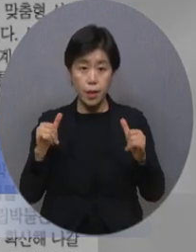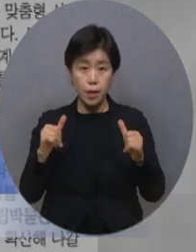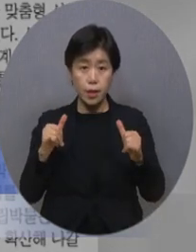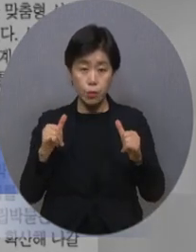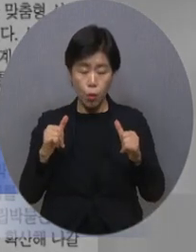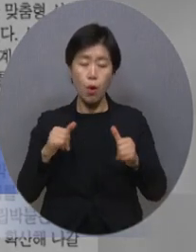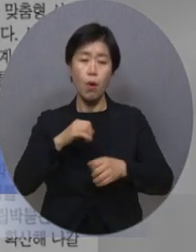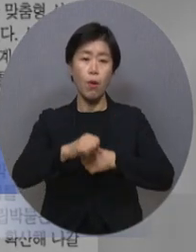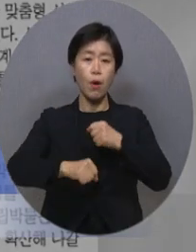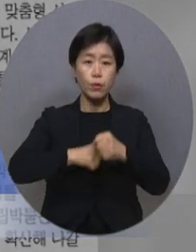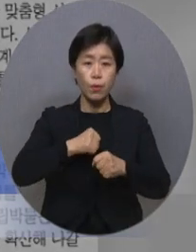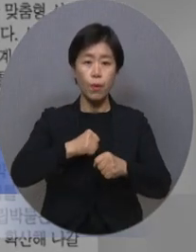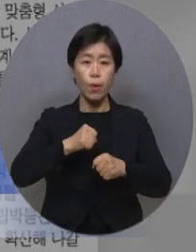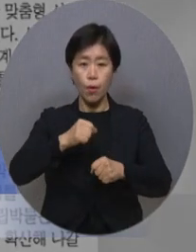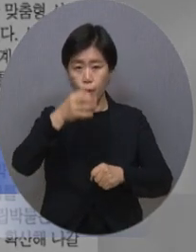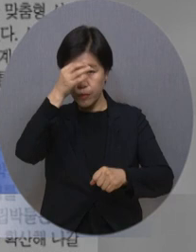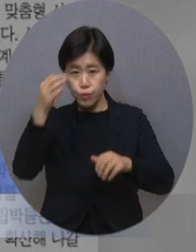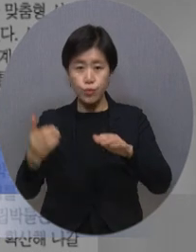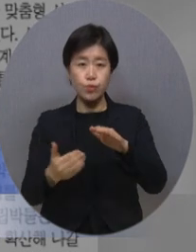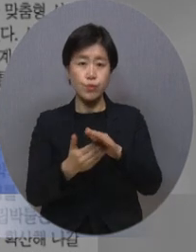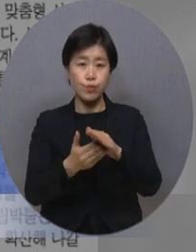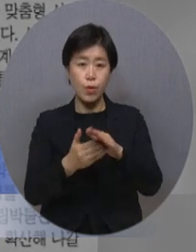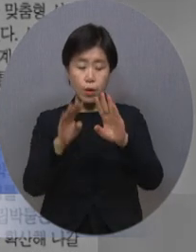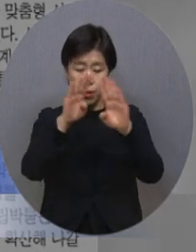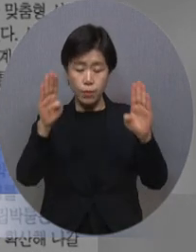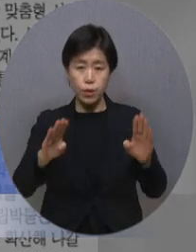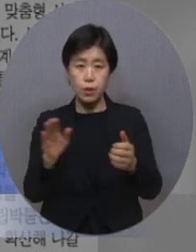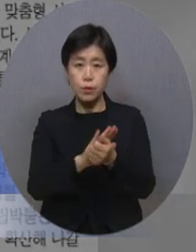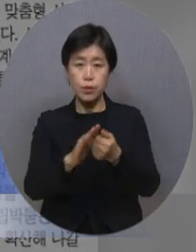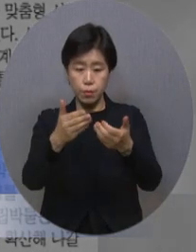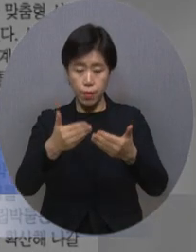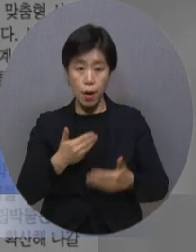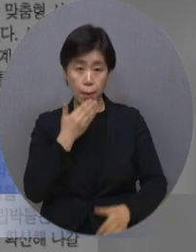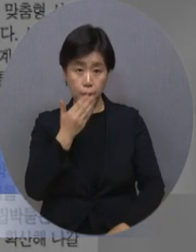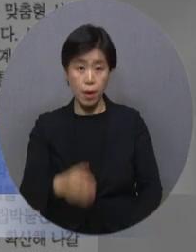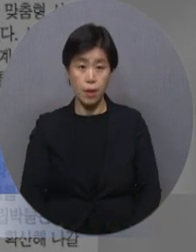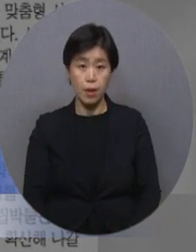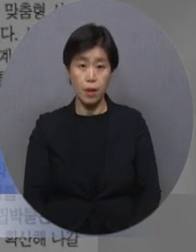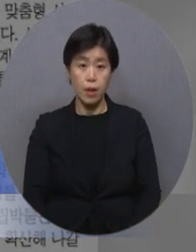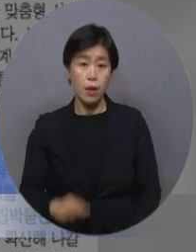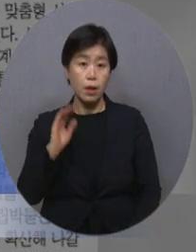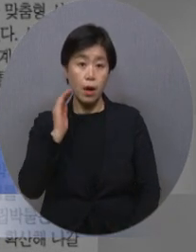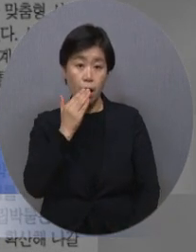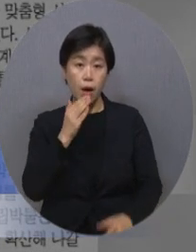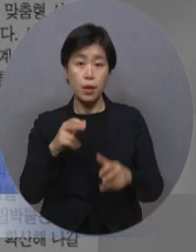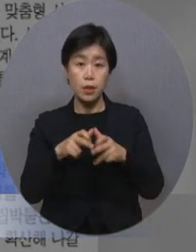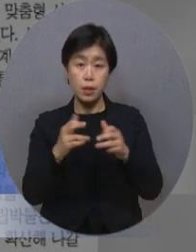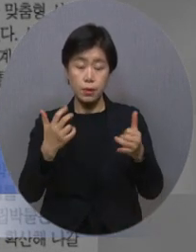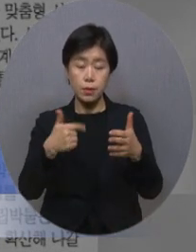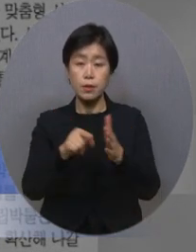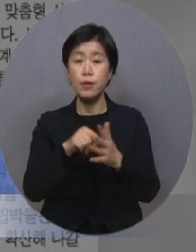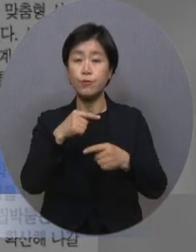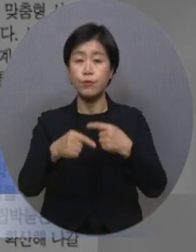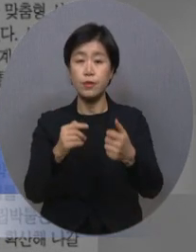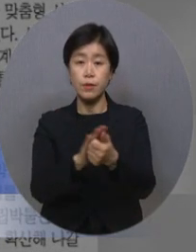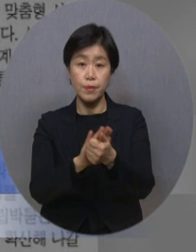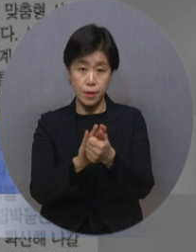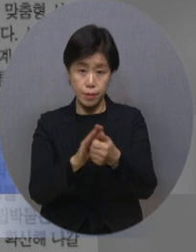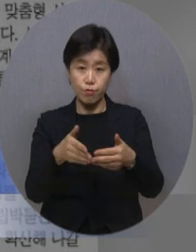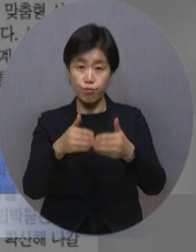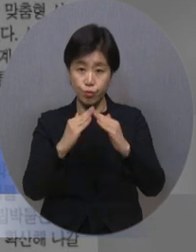최적의 박물관 서비스를 제공받을 수 있습니다 아울러 청각장애를 위한 수업 서비스를 구축해